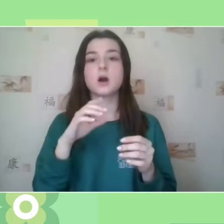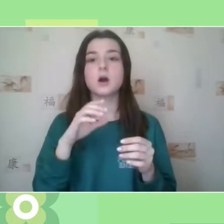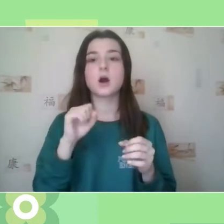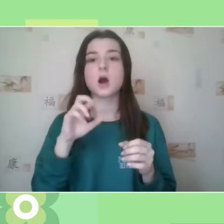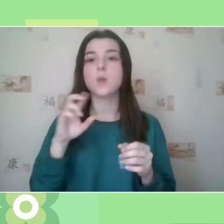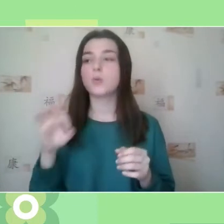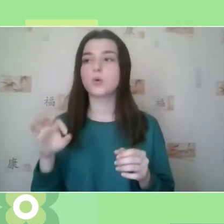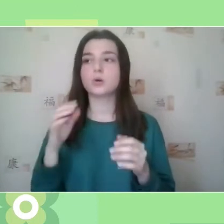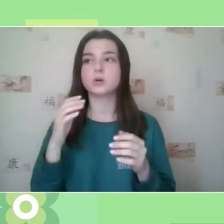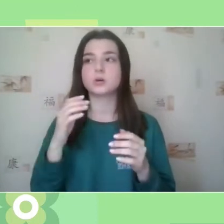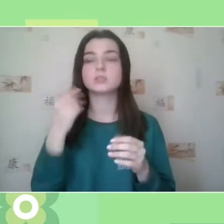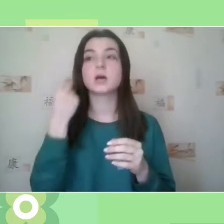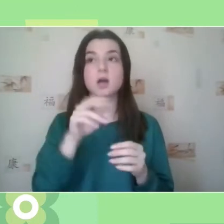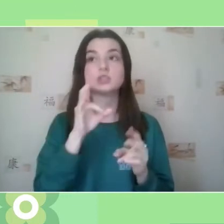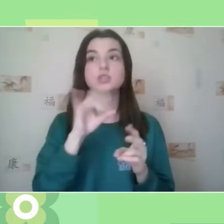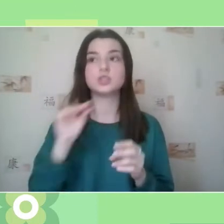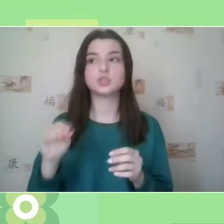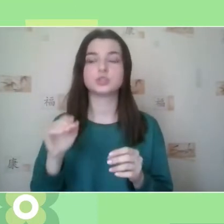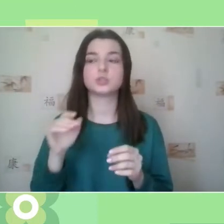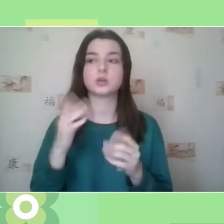не знаю, по 300 гривень. Тому що в місяці